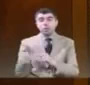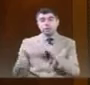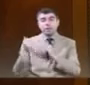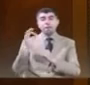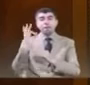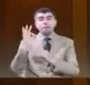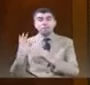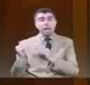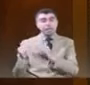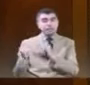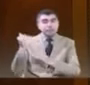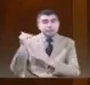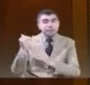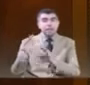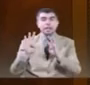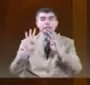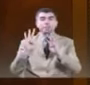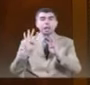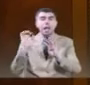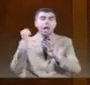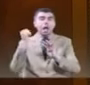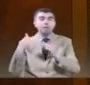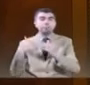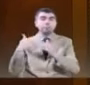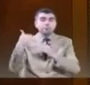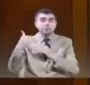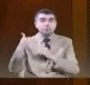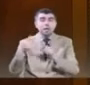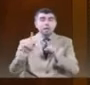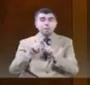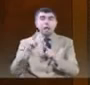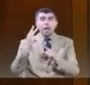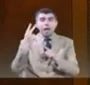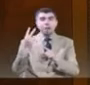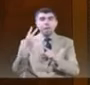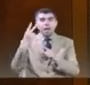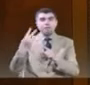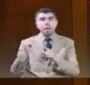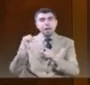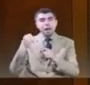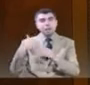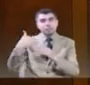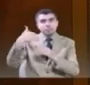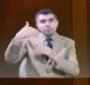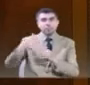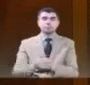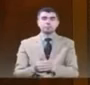أو اعتماد الأجر المتوسط ل8 سنوات الأخيرة، حتى هذاك غنديروا عامين بعامين ماشي مرة واحدة.